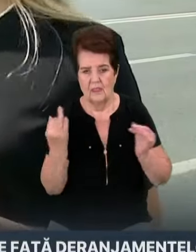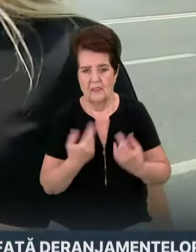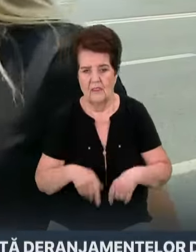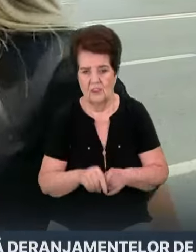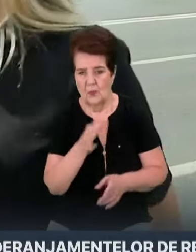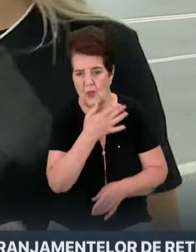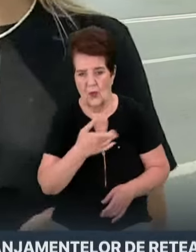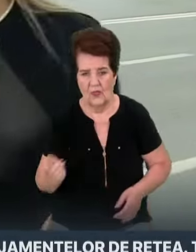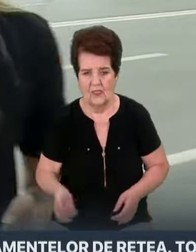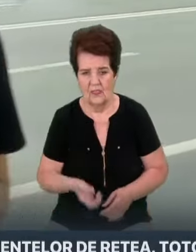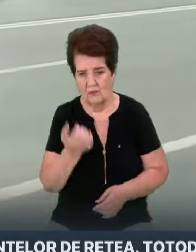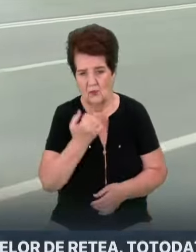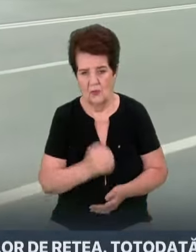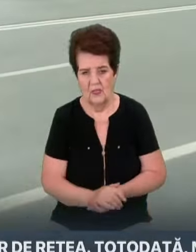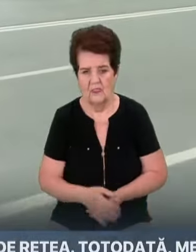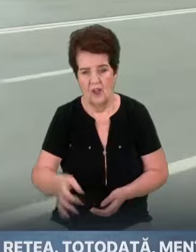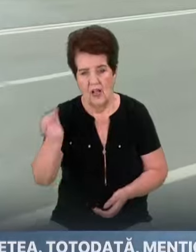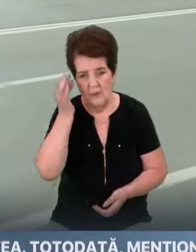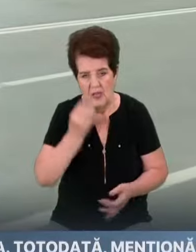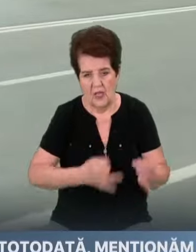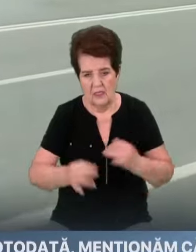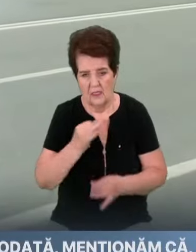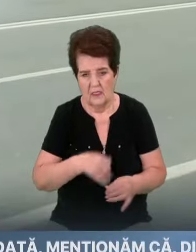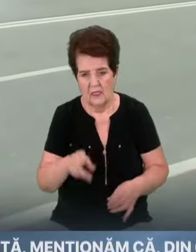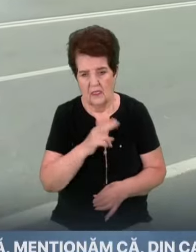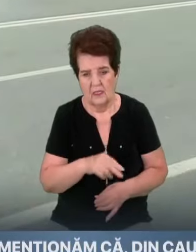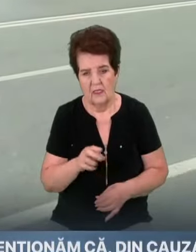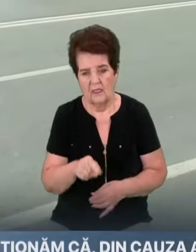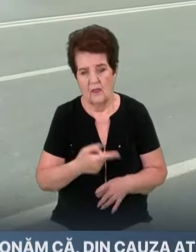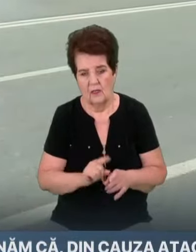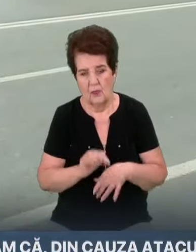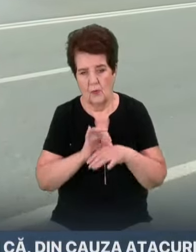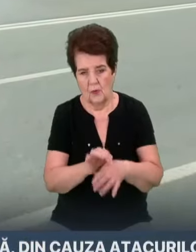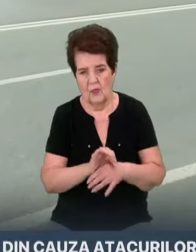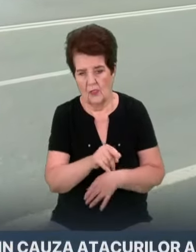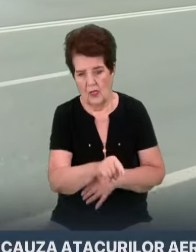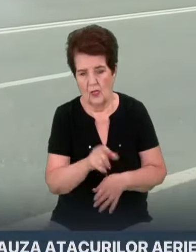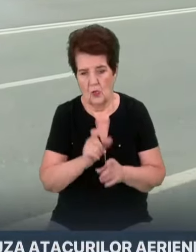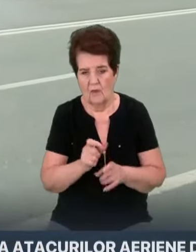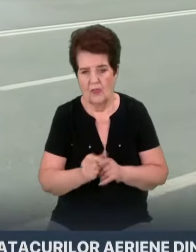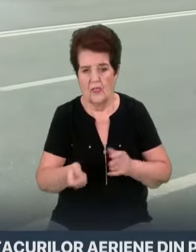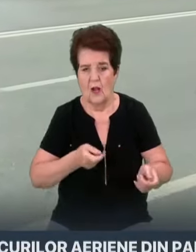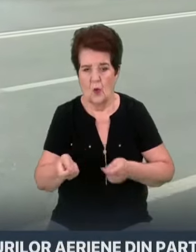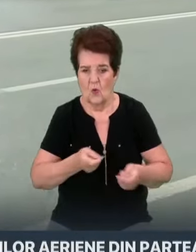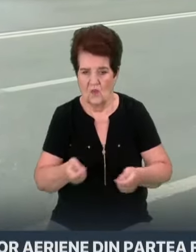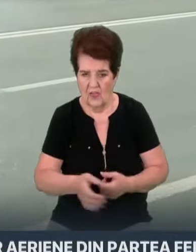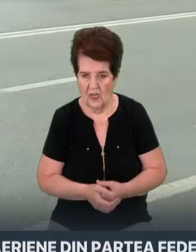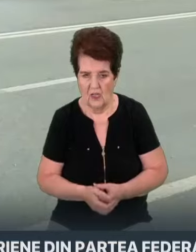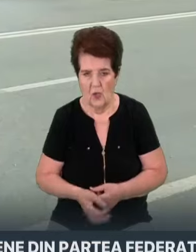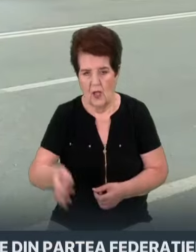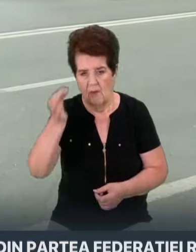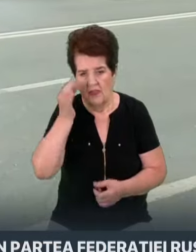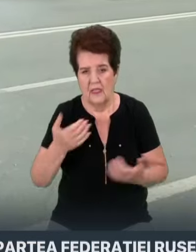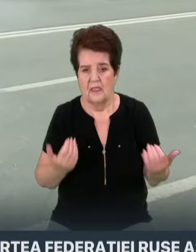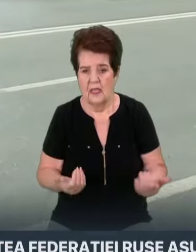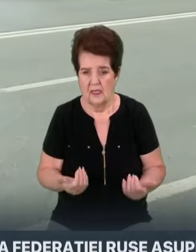perioadă. Mulțumesc frumos! Vă reamintim că am discutat cu Daniel Vodă, purtătorul de cuvânt al Guvernului. Vreau să reamintesc că de astăzi,